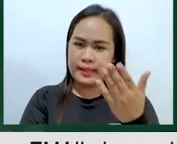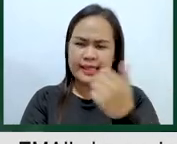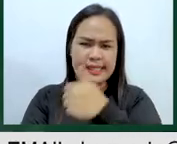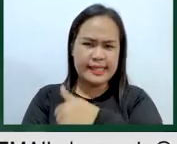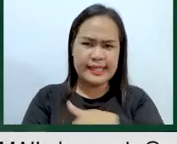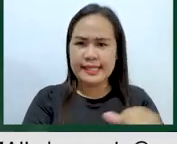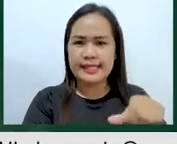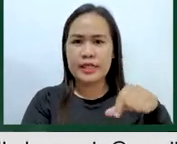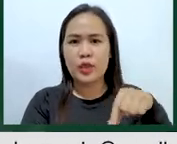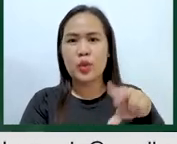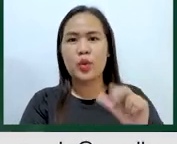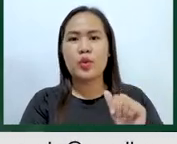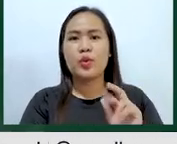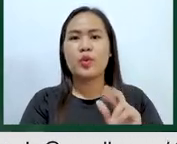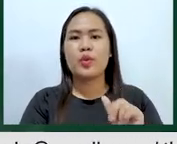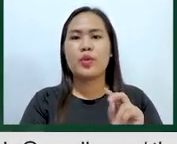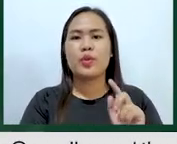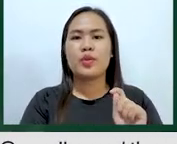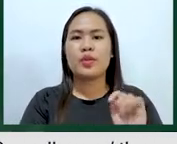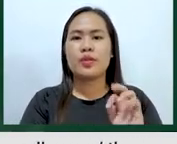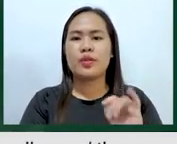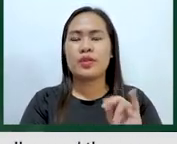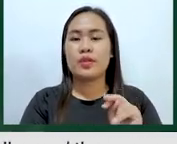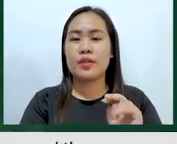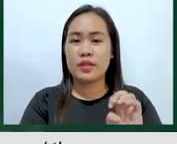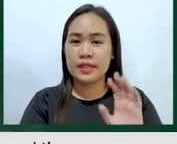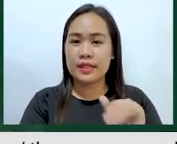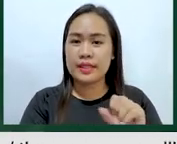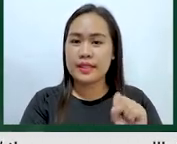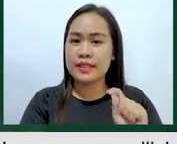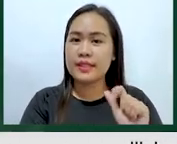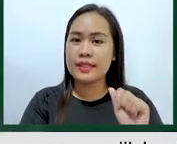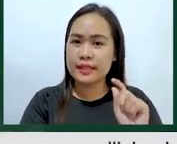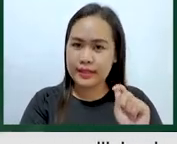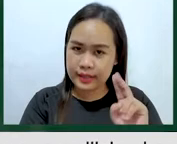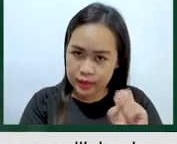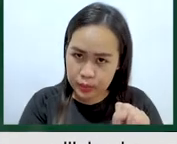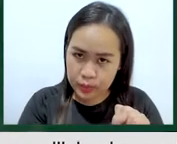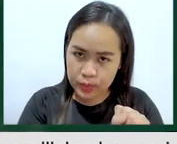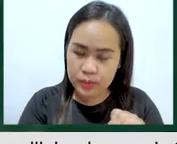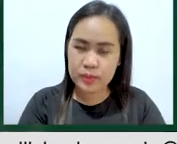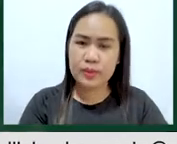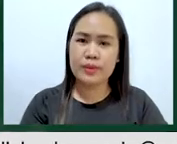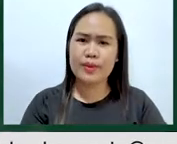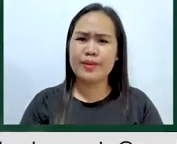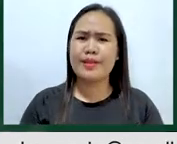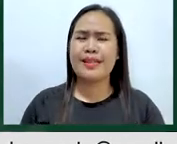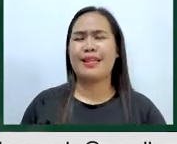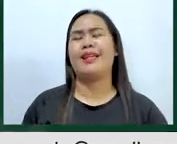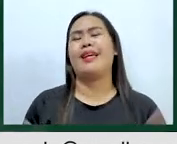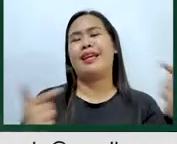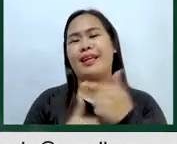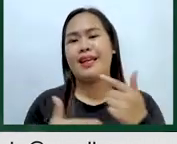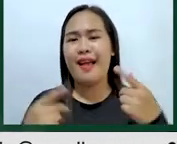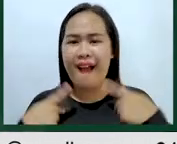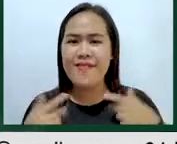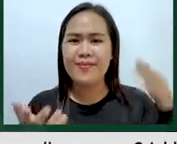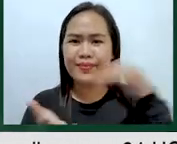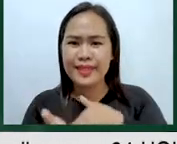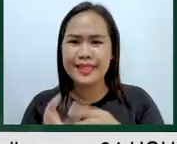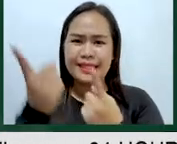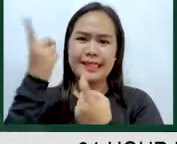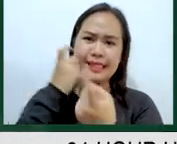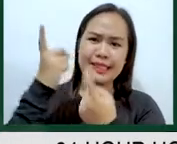the quarantine status. So hanggang ngayon, nakakatuwa, marami pa rin nagtatanong, ano ba talaga ang curfew dito sa